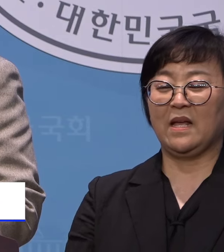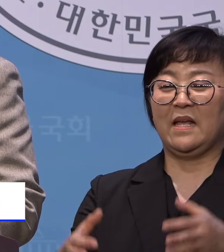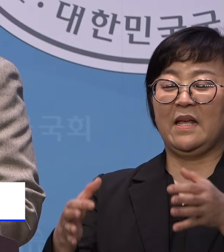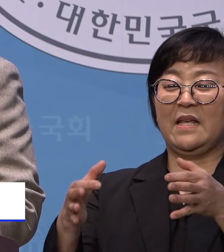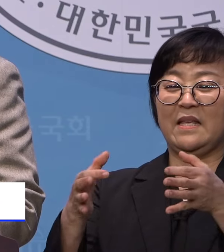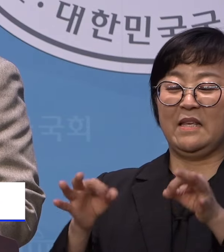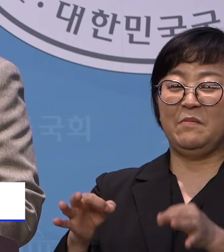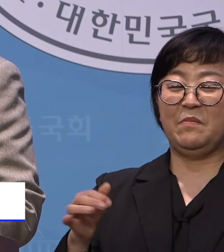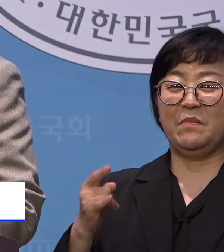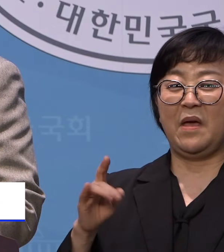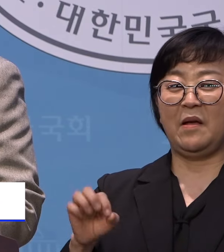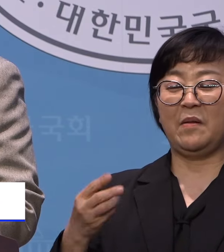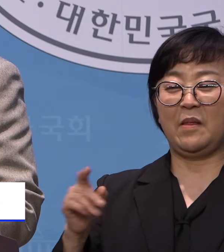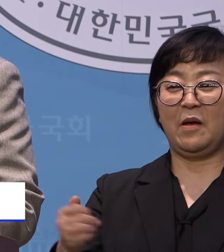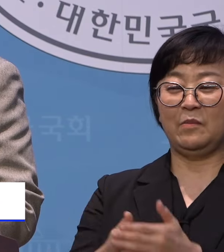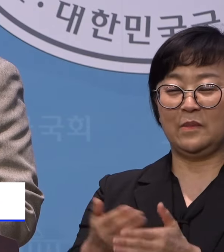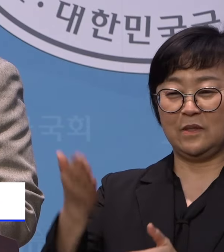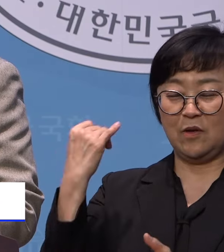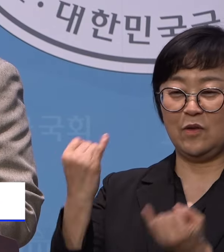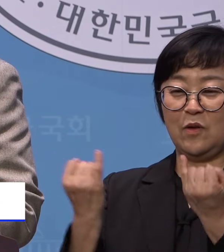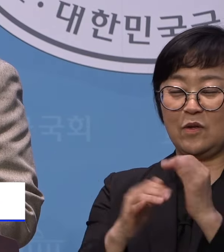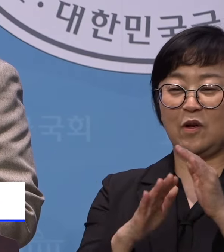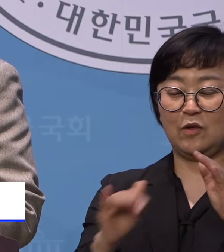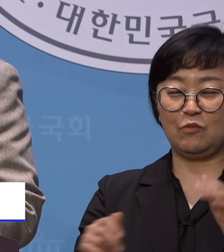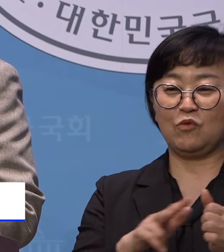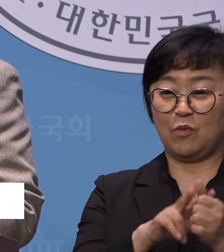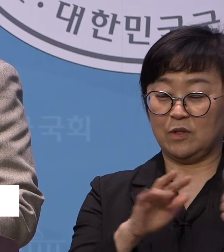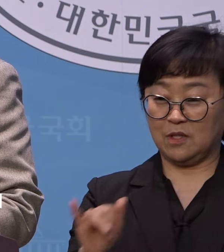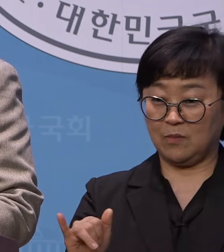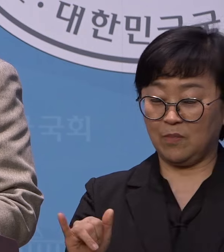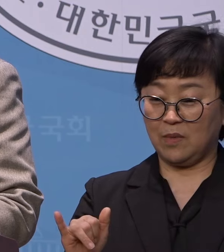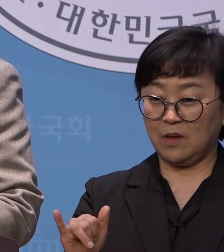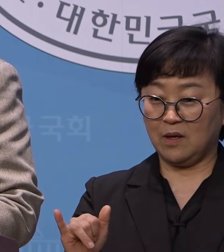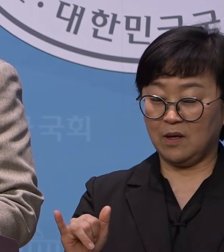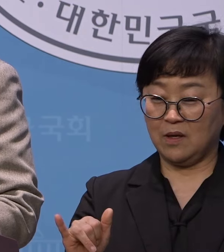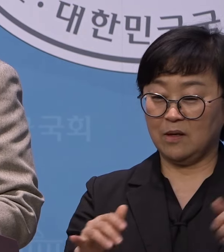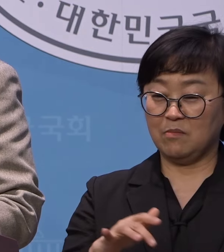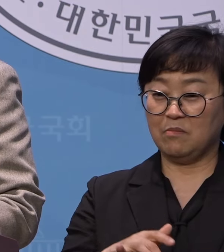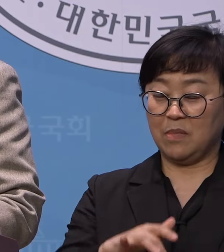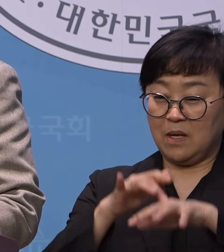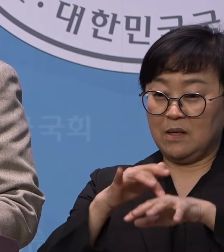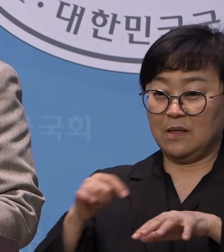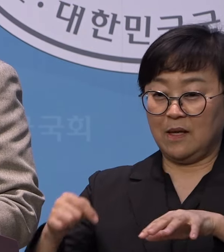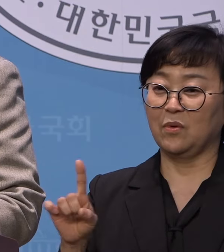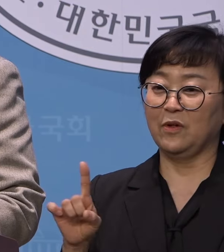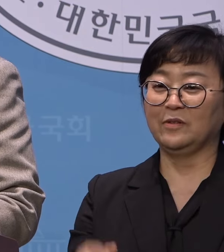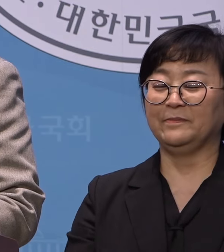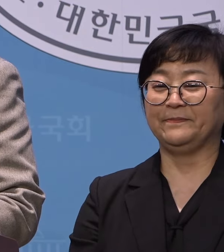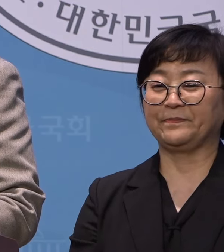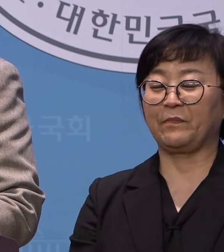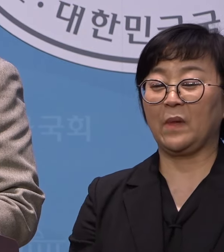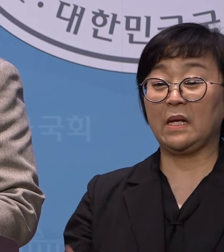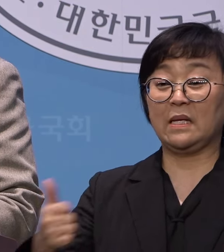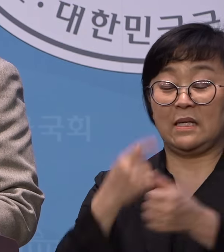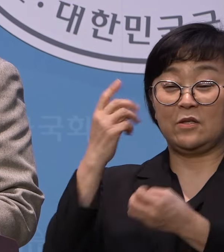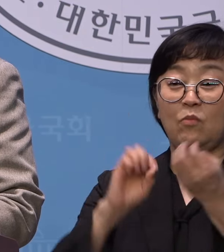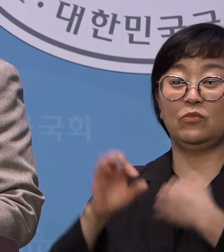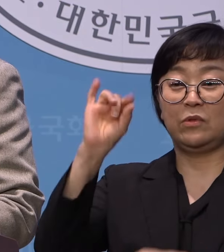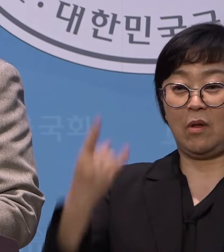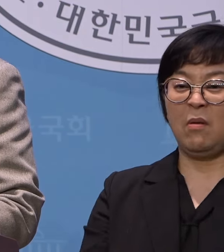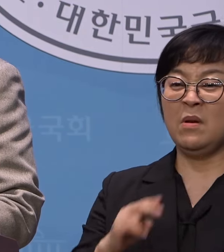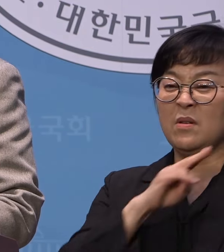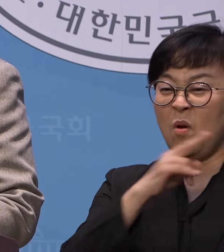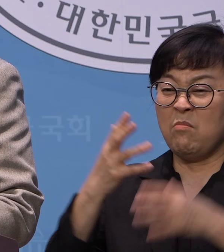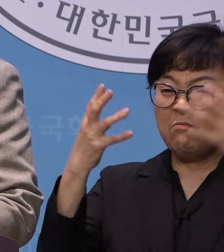김행남, 김행 전 여가부 장관 후보자의 행방불명된 양심을 찾습니다. 인사청문회 수많은